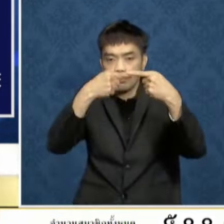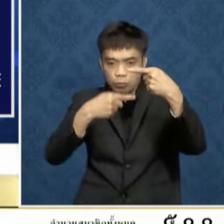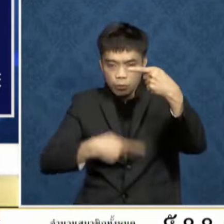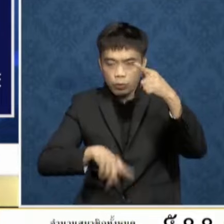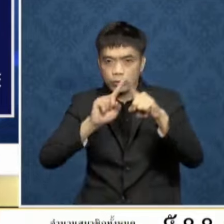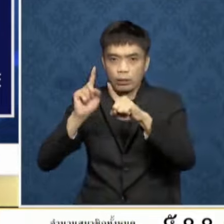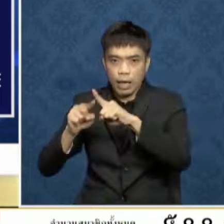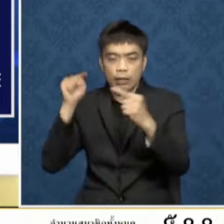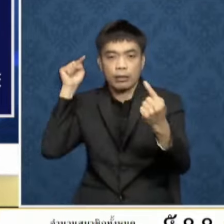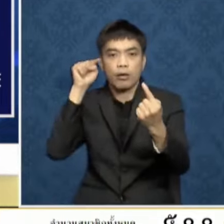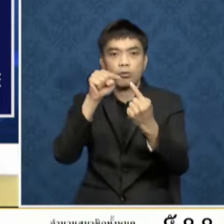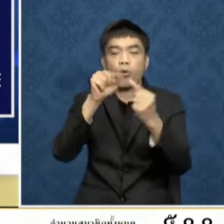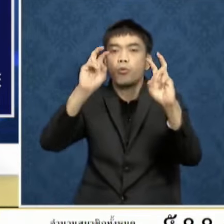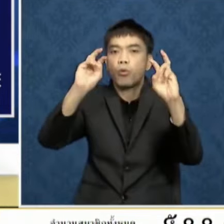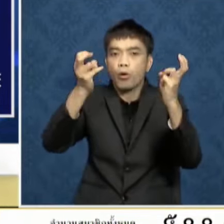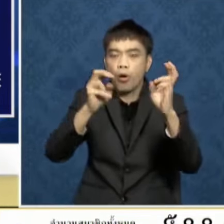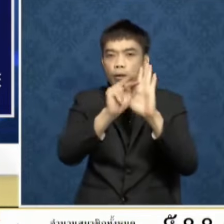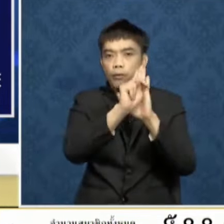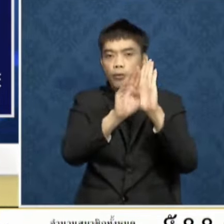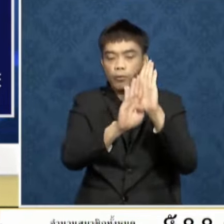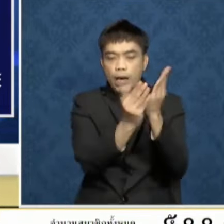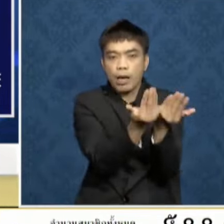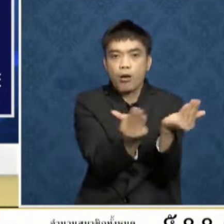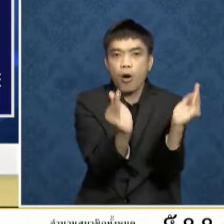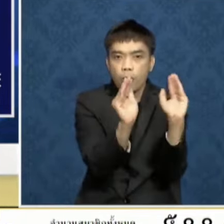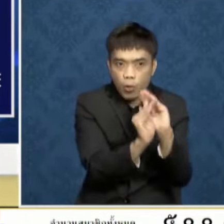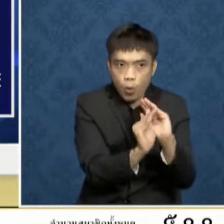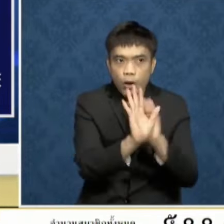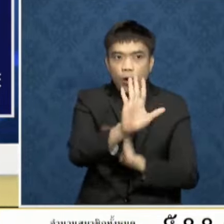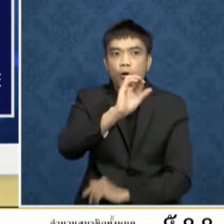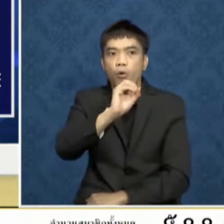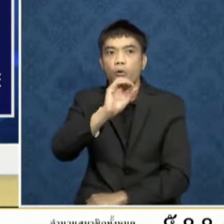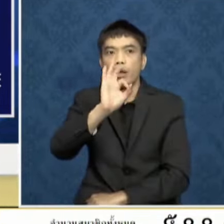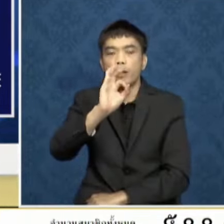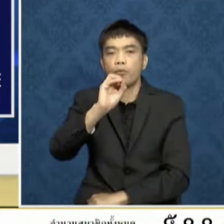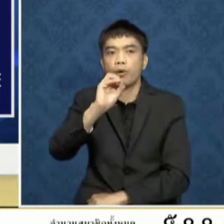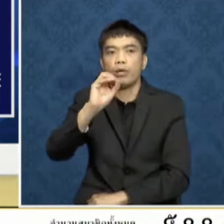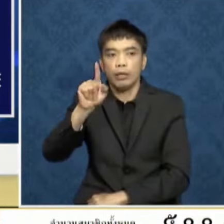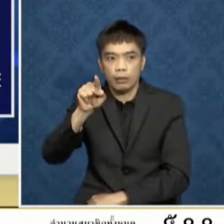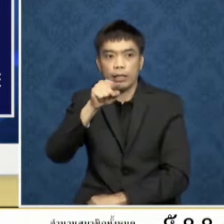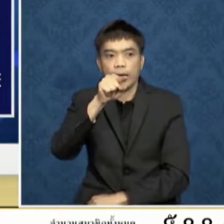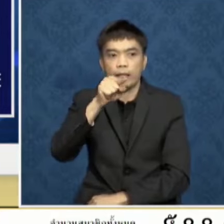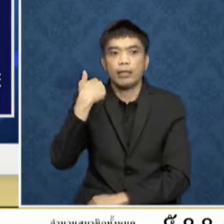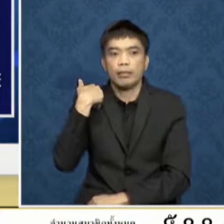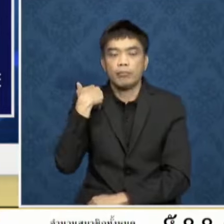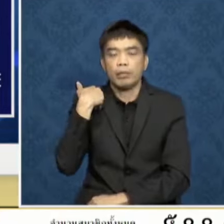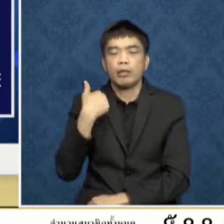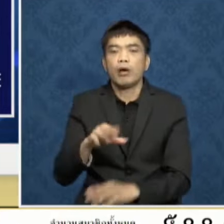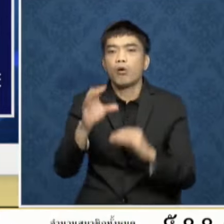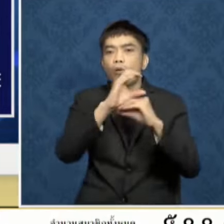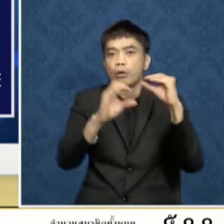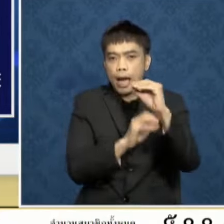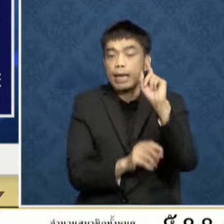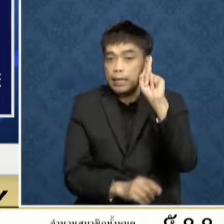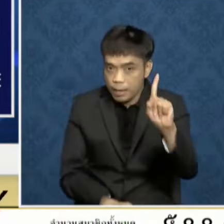การขับเคลื่อนนโยบาย 1ครอบครัว 1Soft Powerหรือโ Forceนี่แหละค่ะเพียงแค่โครงการเดียวเป็นค่าใช้จ่าย